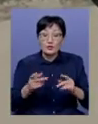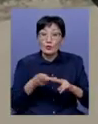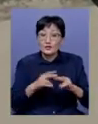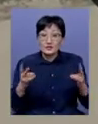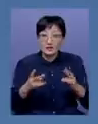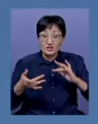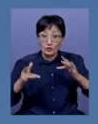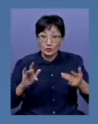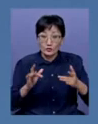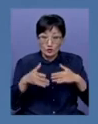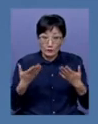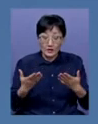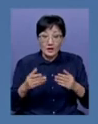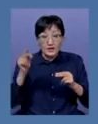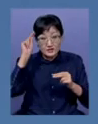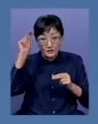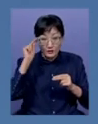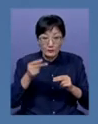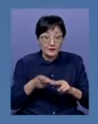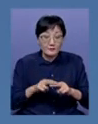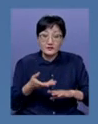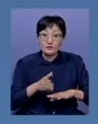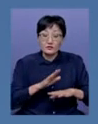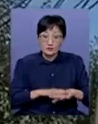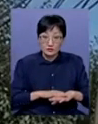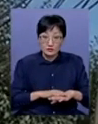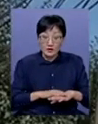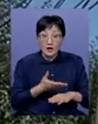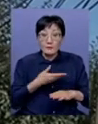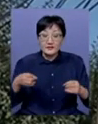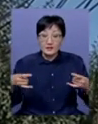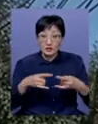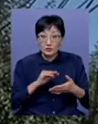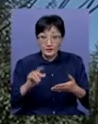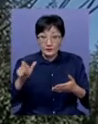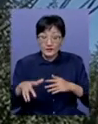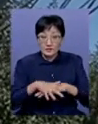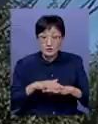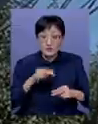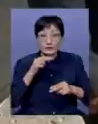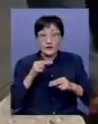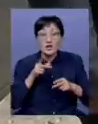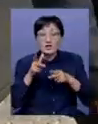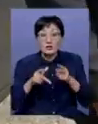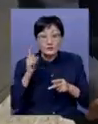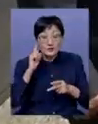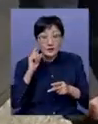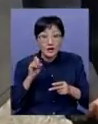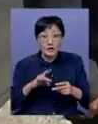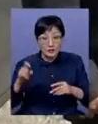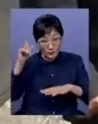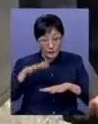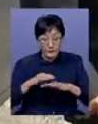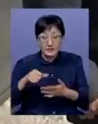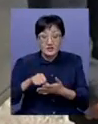қажет интернеттің жоқтығы сабақ оқуды тіпті қиындатып жіберді. Біздің арна тілшілері мен халықтың базынасын тыңдаған Алатау әкімдігінің